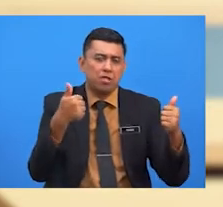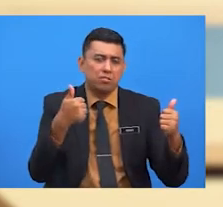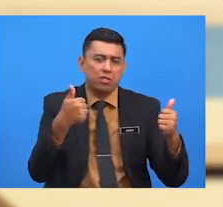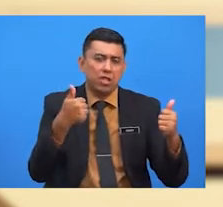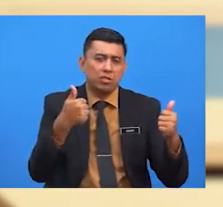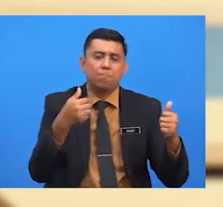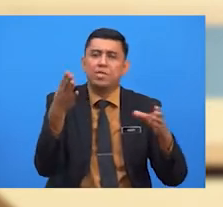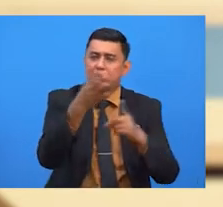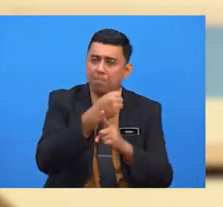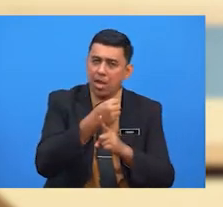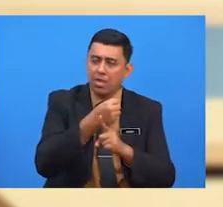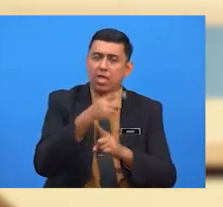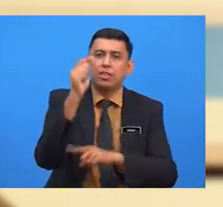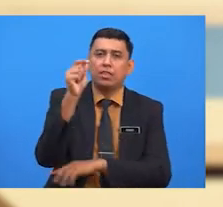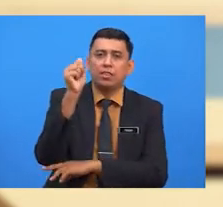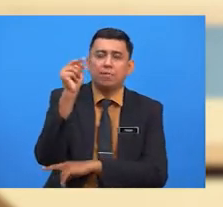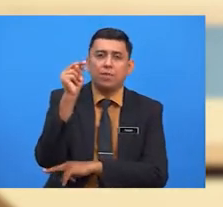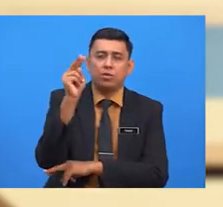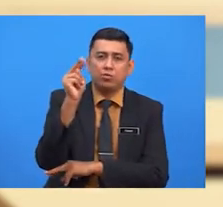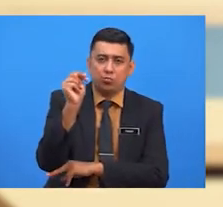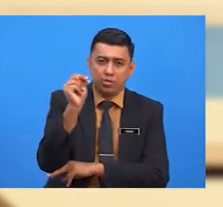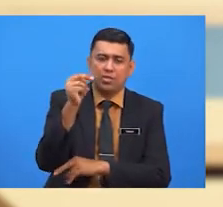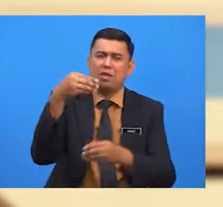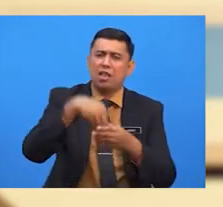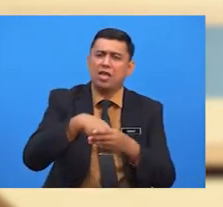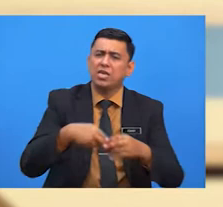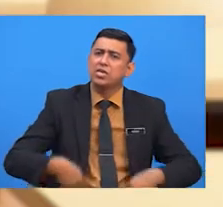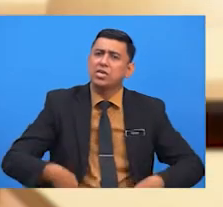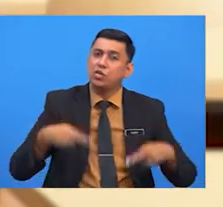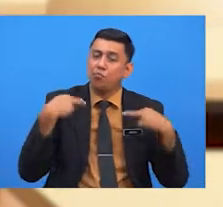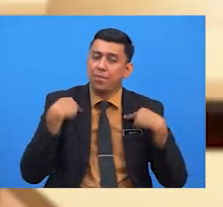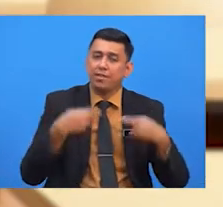tamadun, tamadun dalam semua bidang kehidupan.